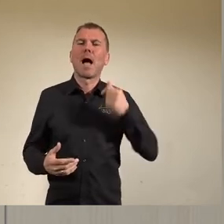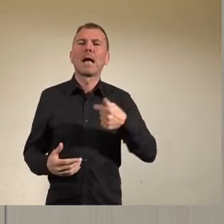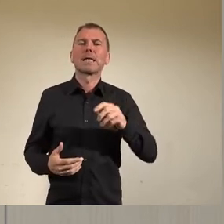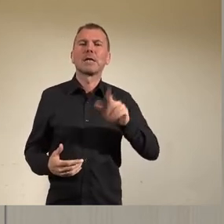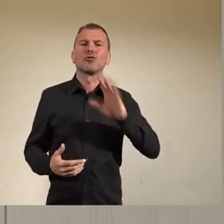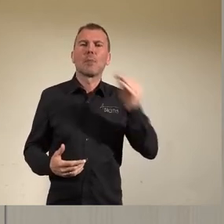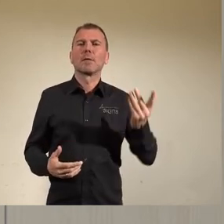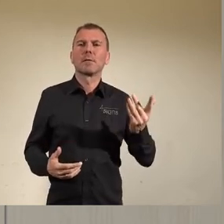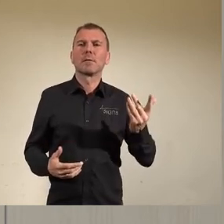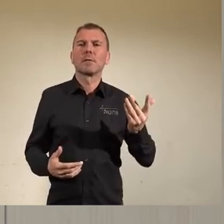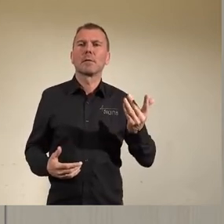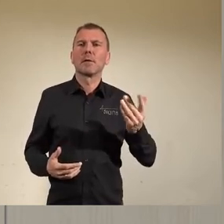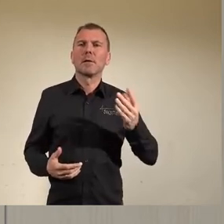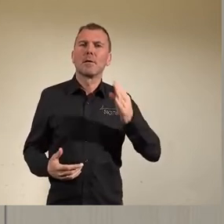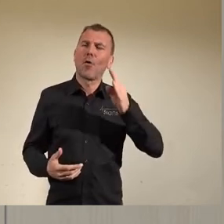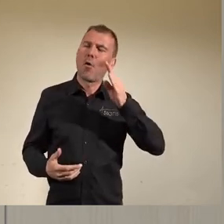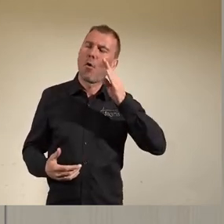Genschmer.